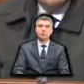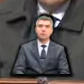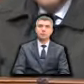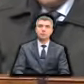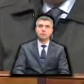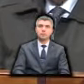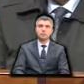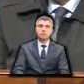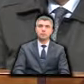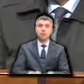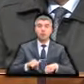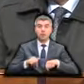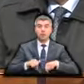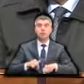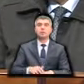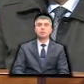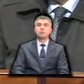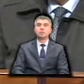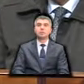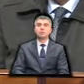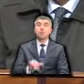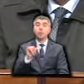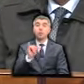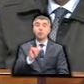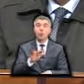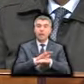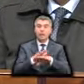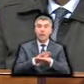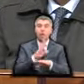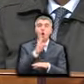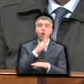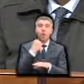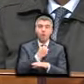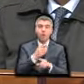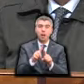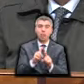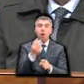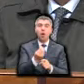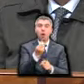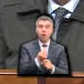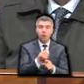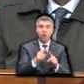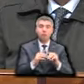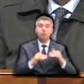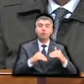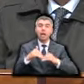شكرا. السيدة الوزيرة، ما هي سياسة حكومتكم لمعالجة ظاهرة الأطفال المتخلى عنهم في